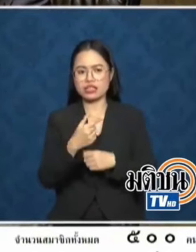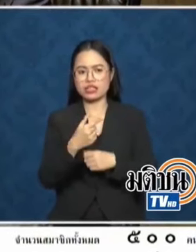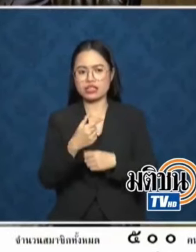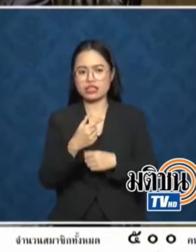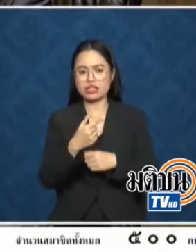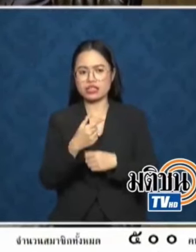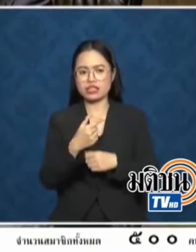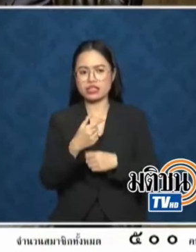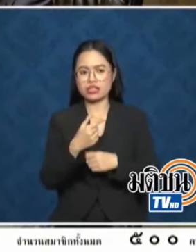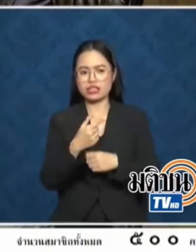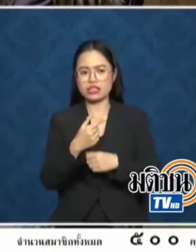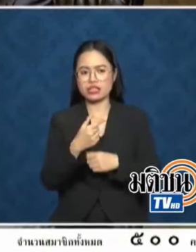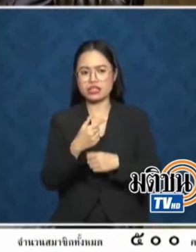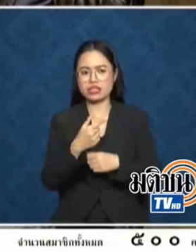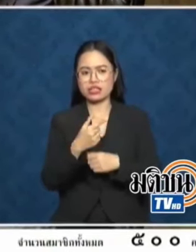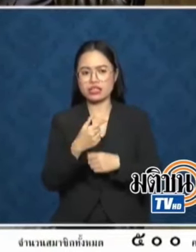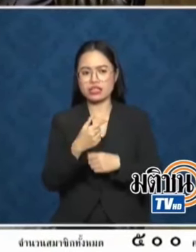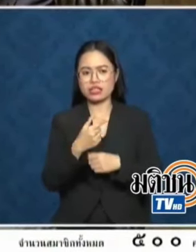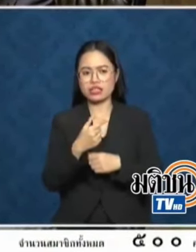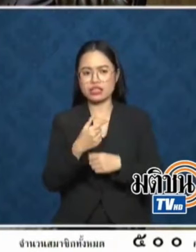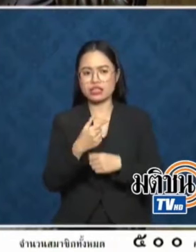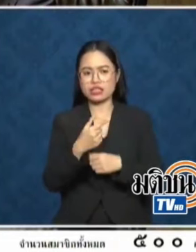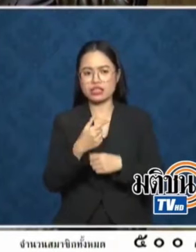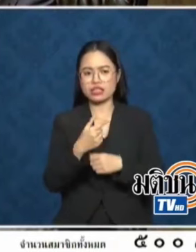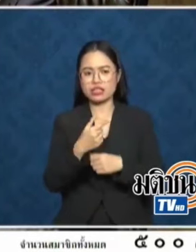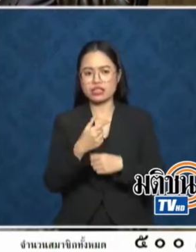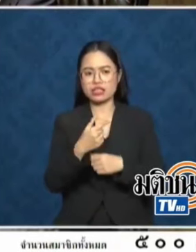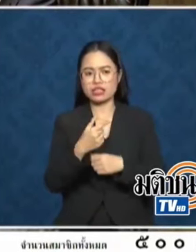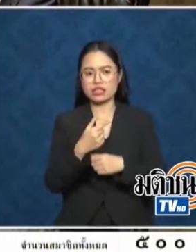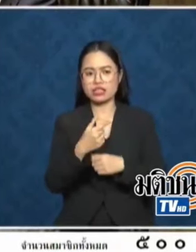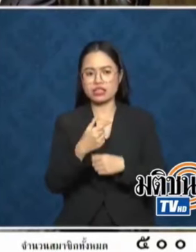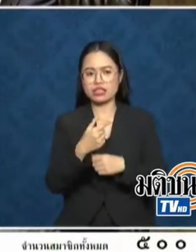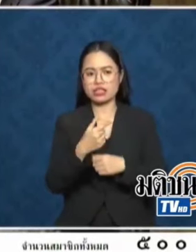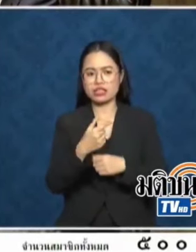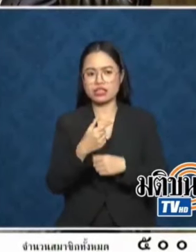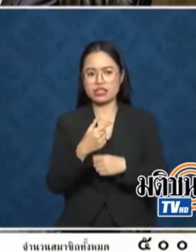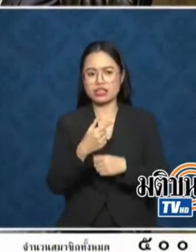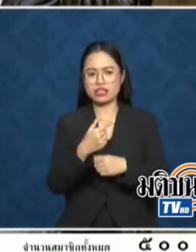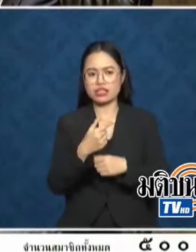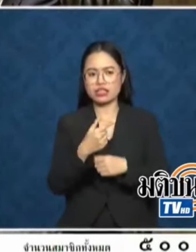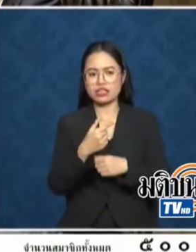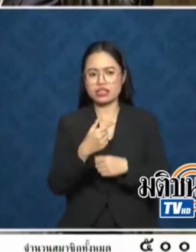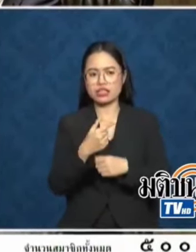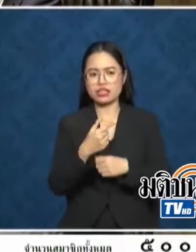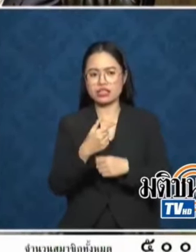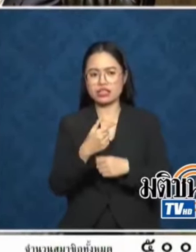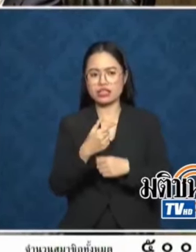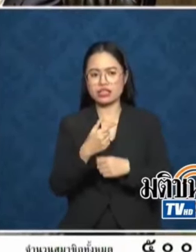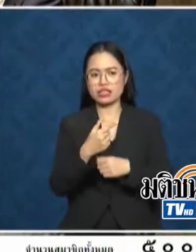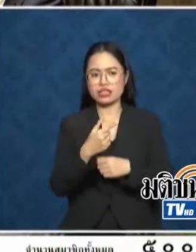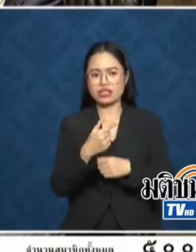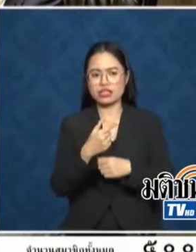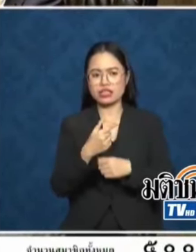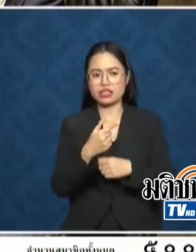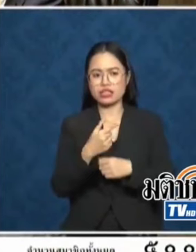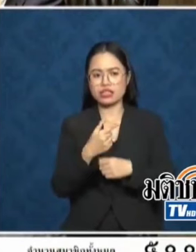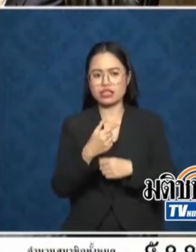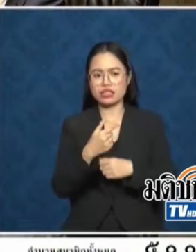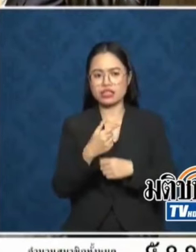ามไว้อย่างเรื่องตะกี้เรื่องกระทู้ทั่วไปที่ทางพรรคเพื่อไทยบอกว่ามีเรื่องกระเช้าขึ้น